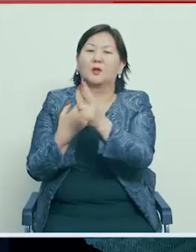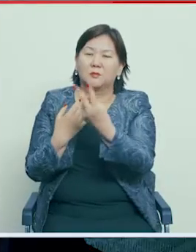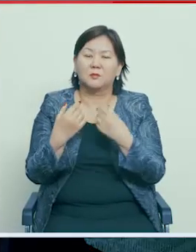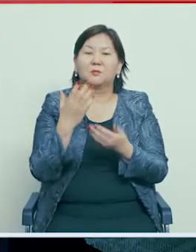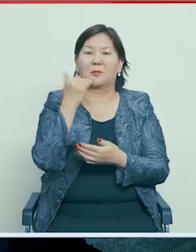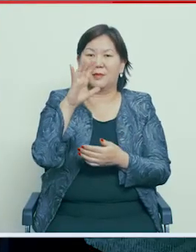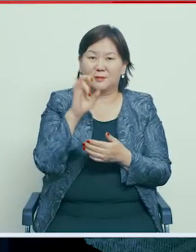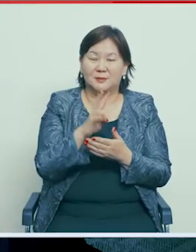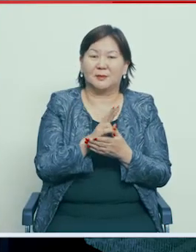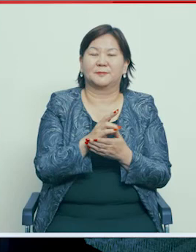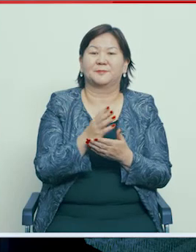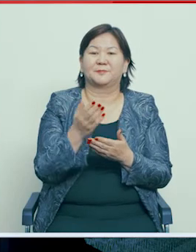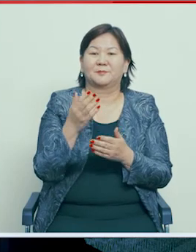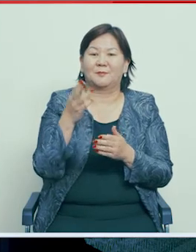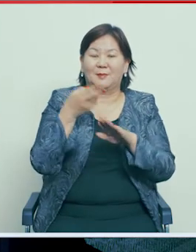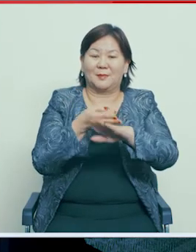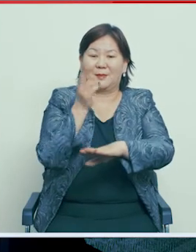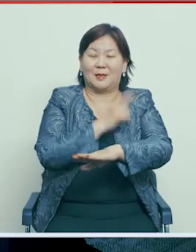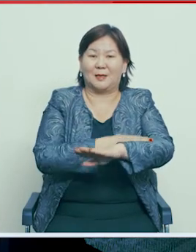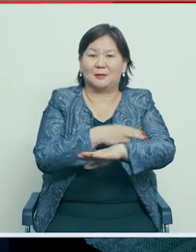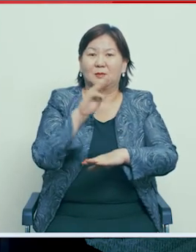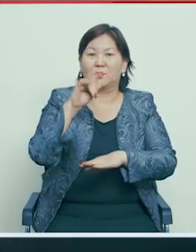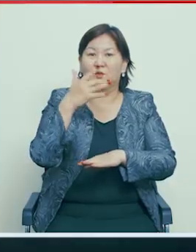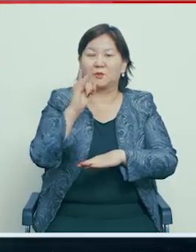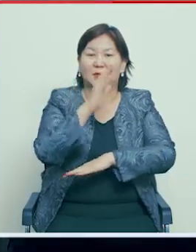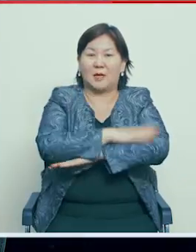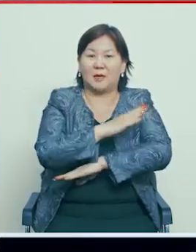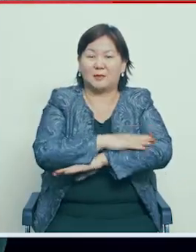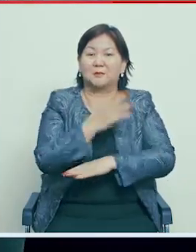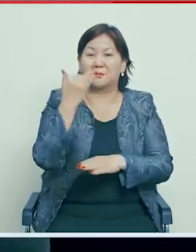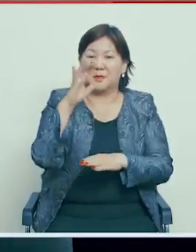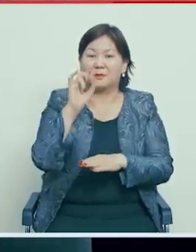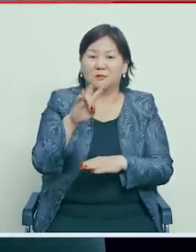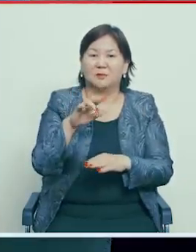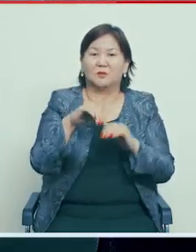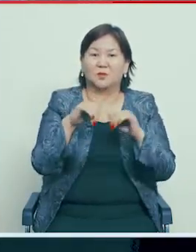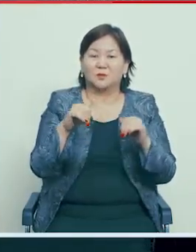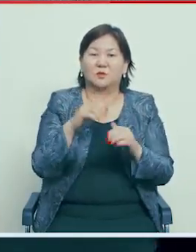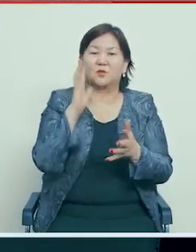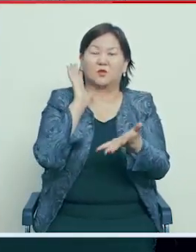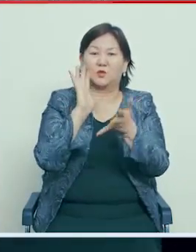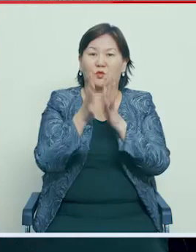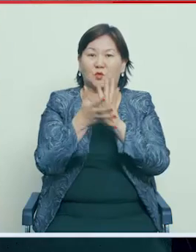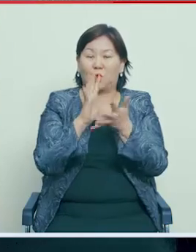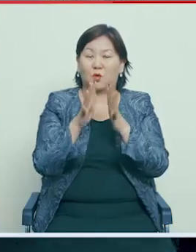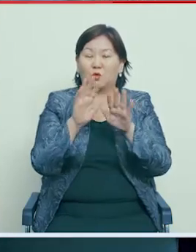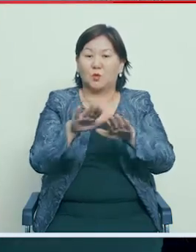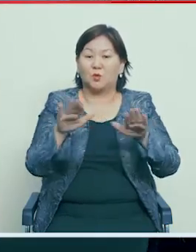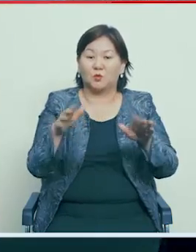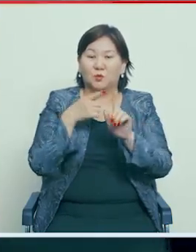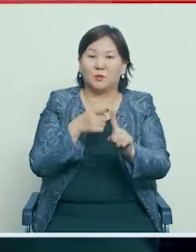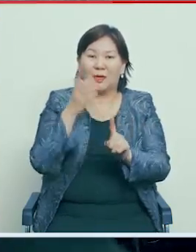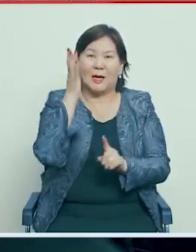байсан. Тэгээд дарханд тусгай сургууль байдаг, анги байдаг байсан. Тэгээд дохионы хүүхдүүд